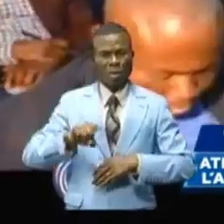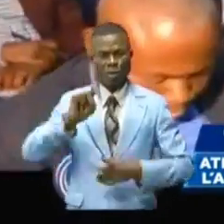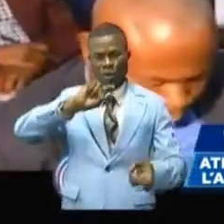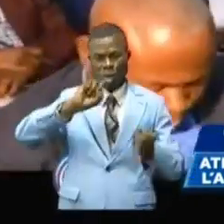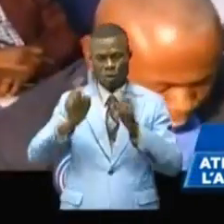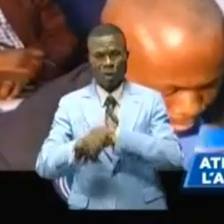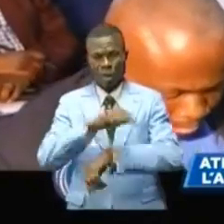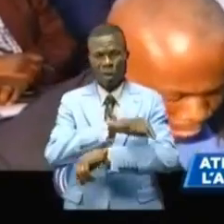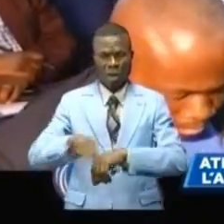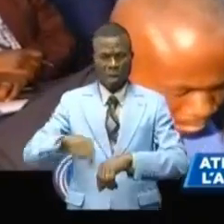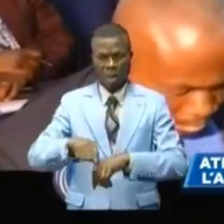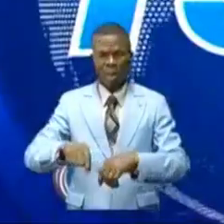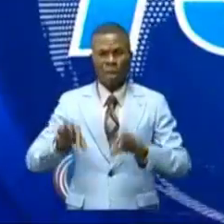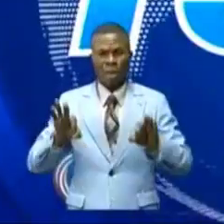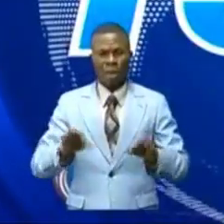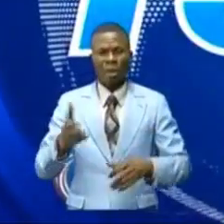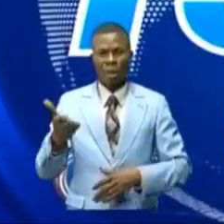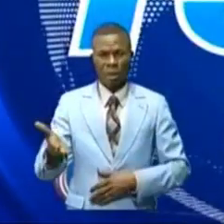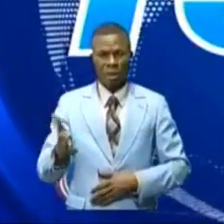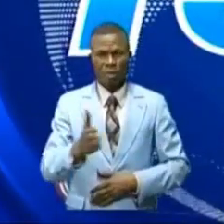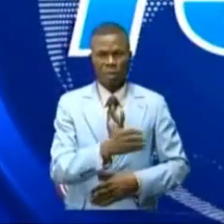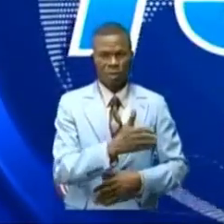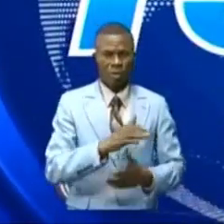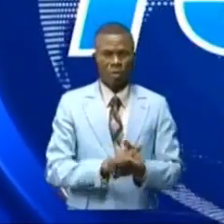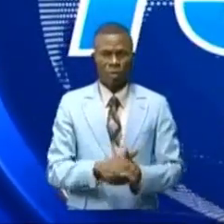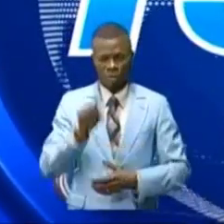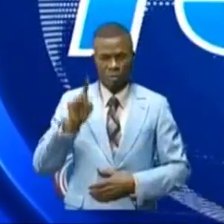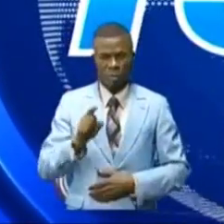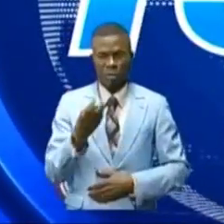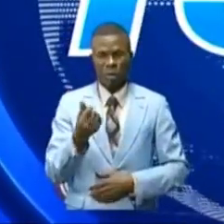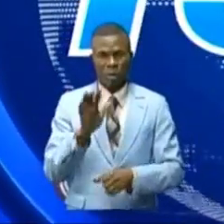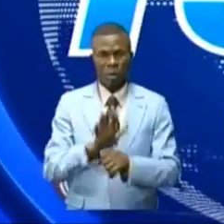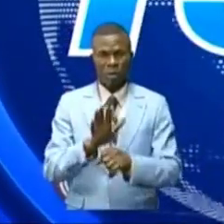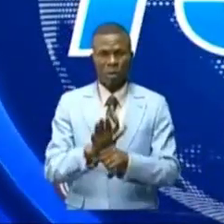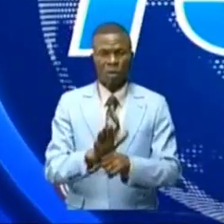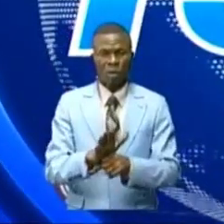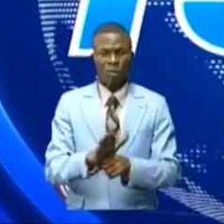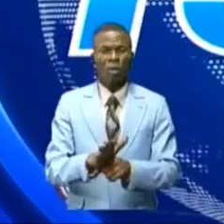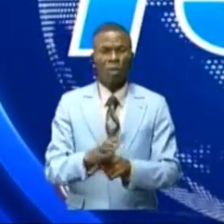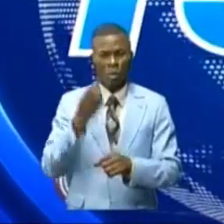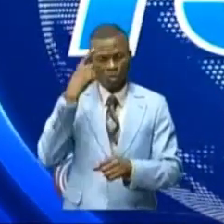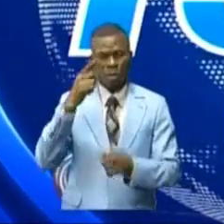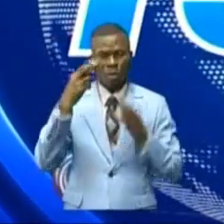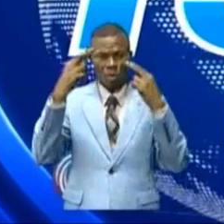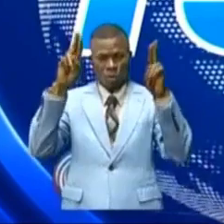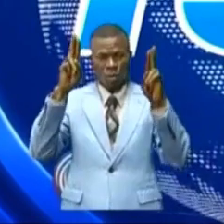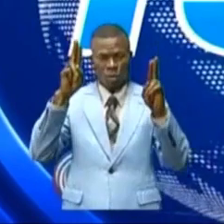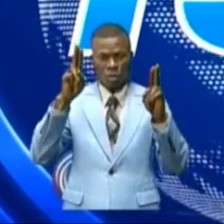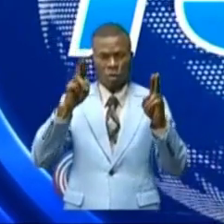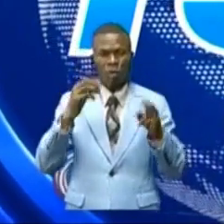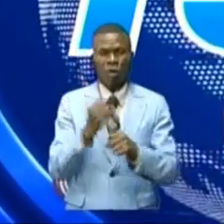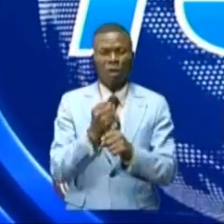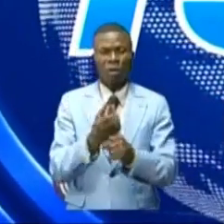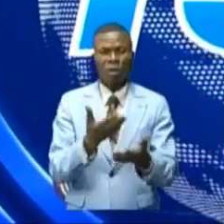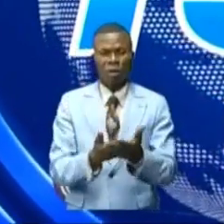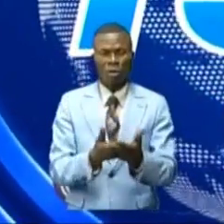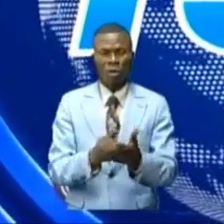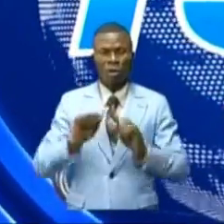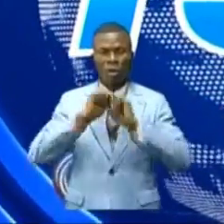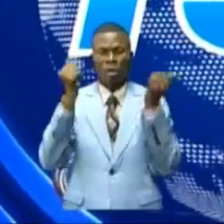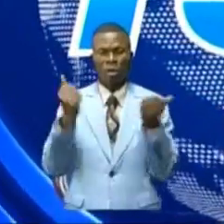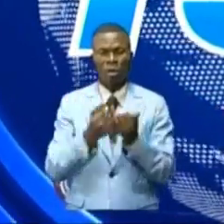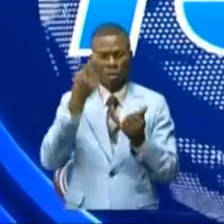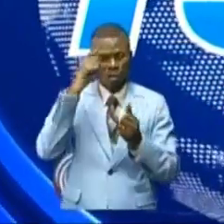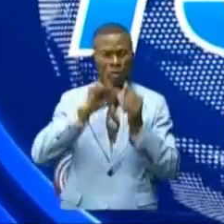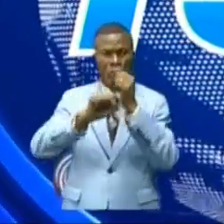de l'administration foncière. Il nous faut des moyens financiers conséquents pour atteindre ces objectifs. L'Agence pour